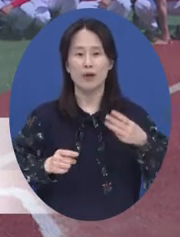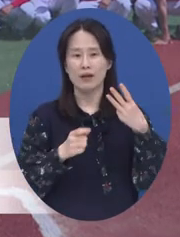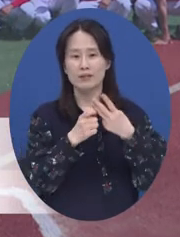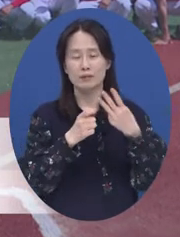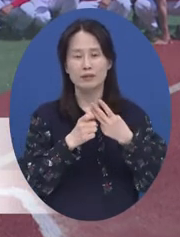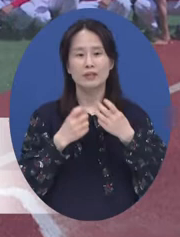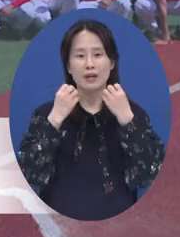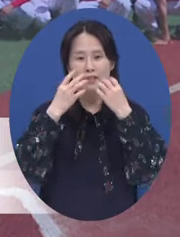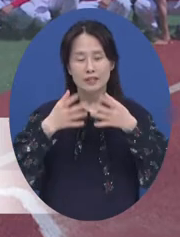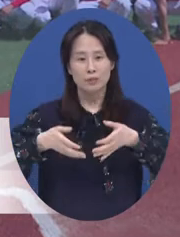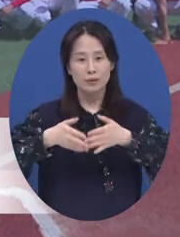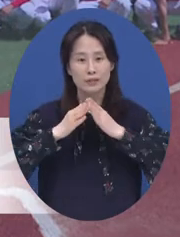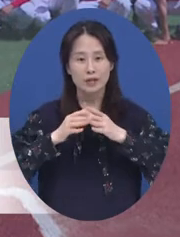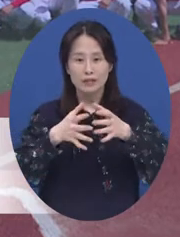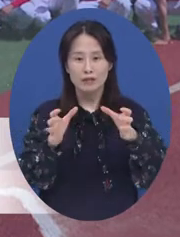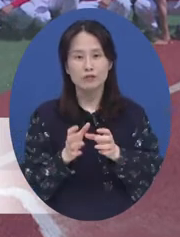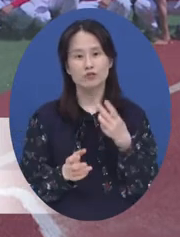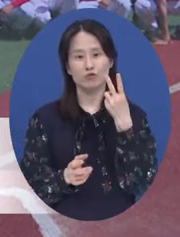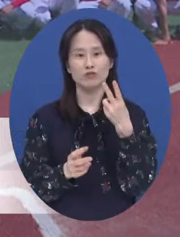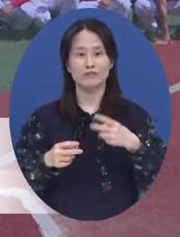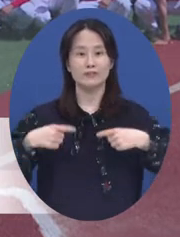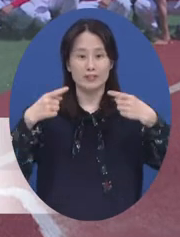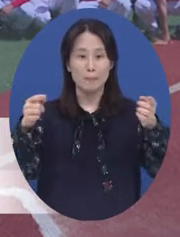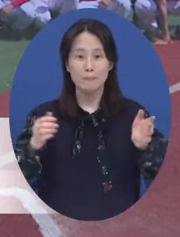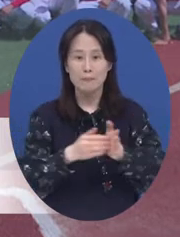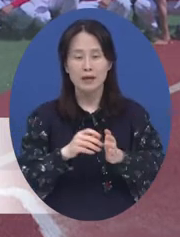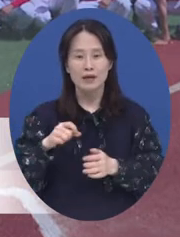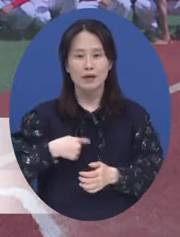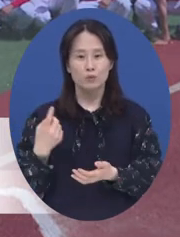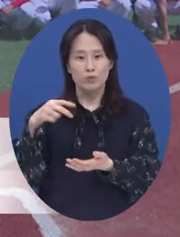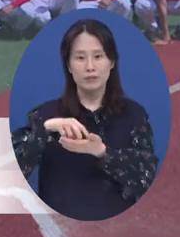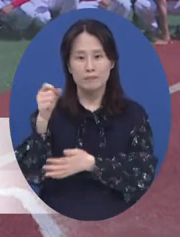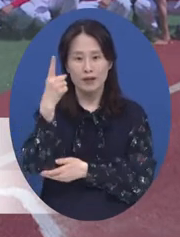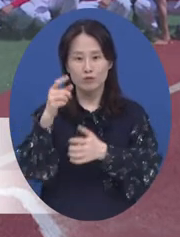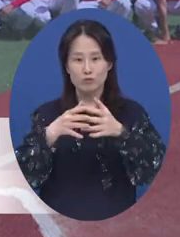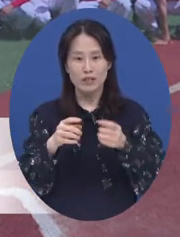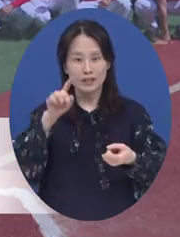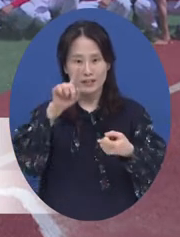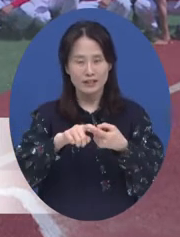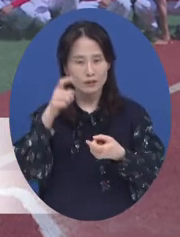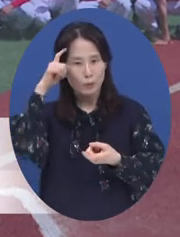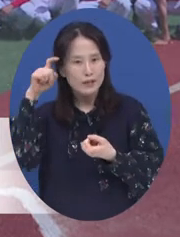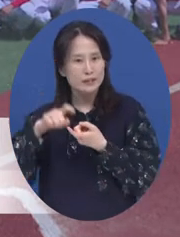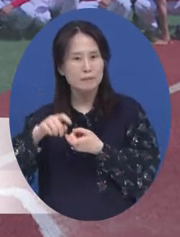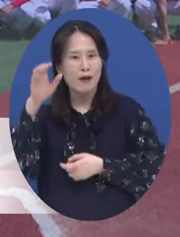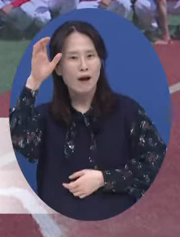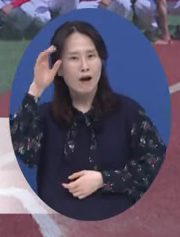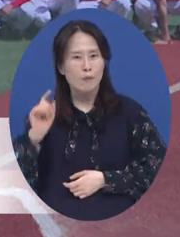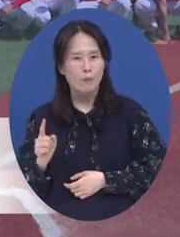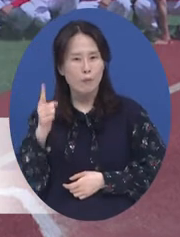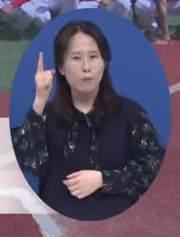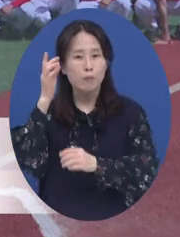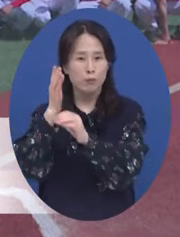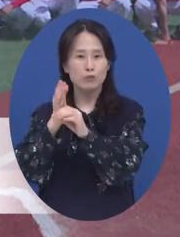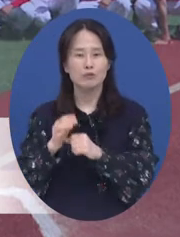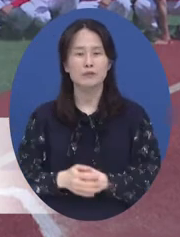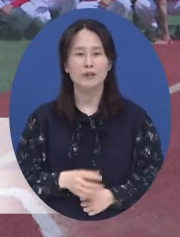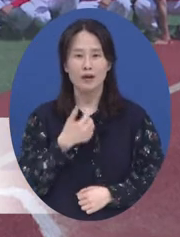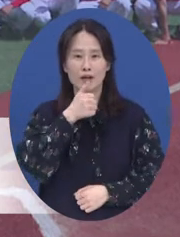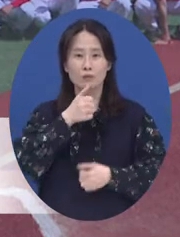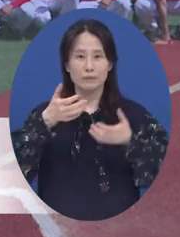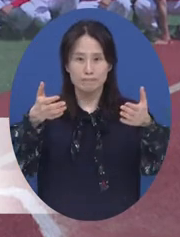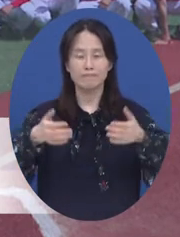번째를 맞아 새롭게 창단한 구단이 두 팀이나 참가하는 등 독립야구단 경기도리그에 대한 관심과 기대가 높아지고